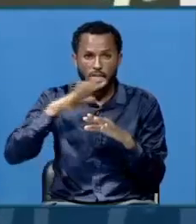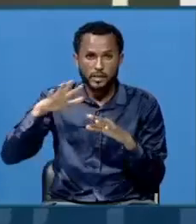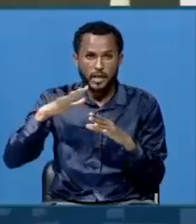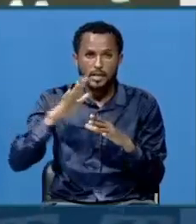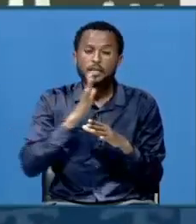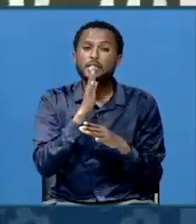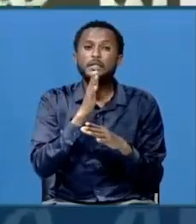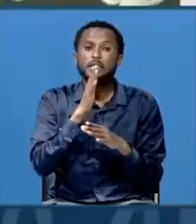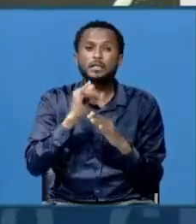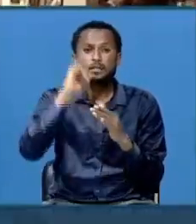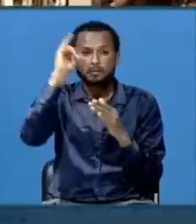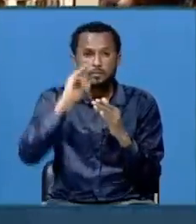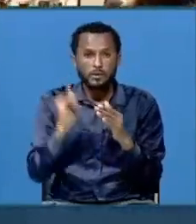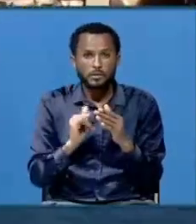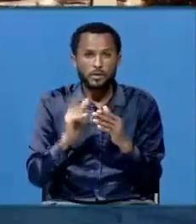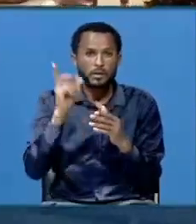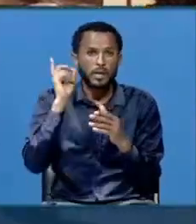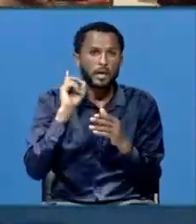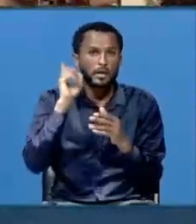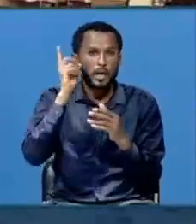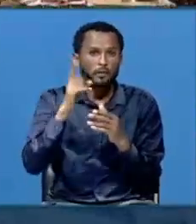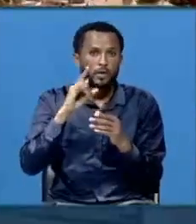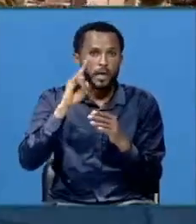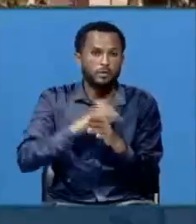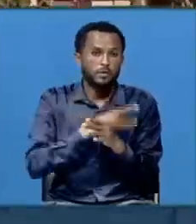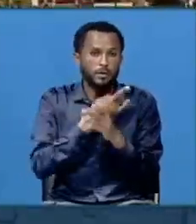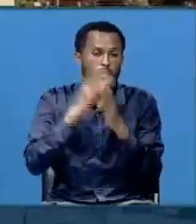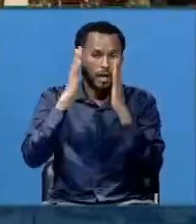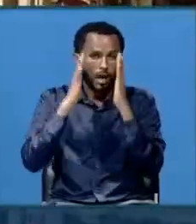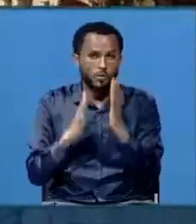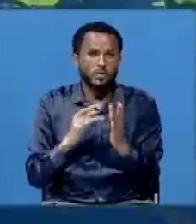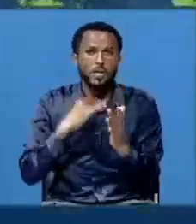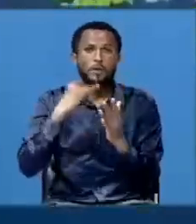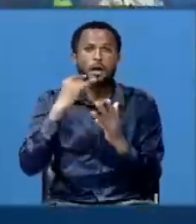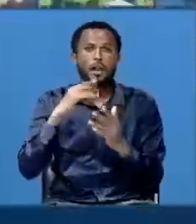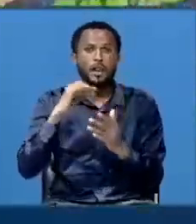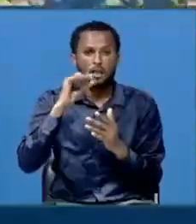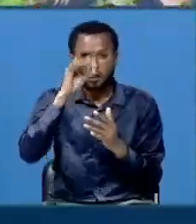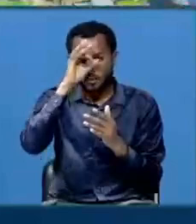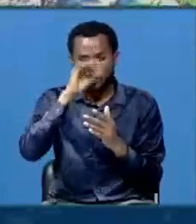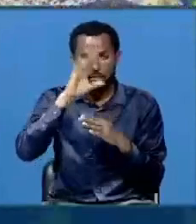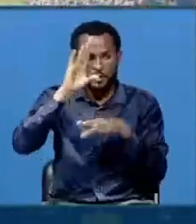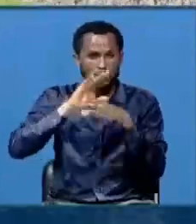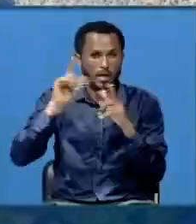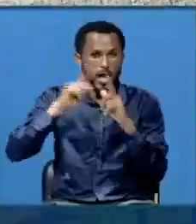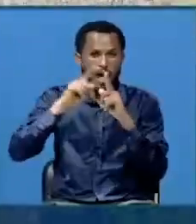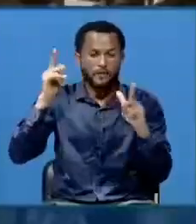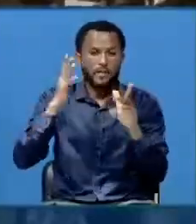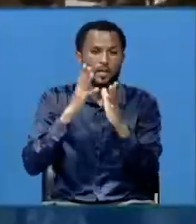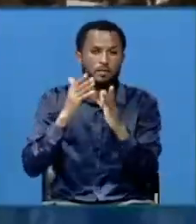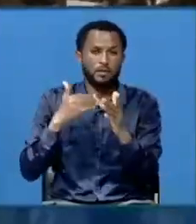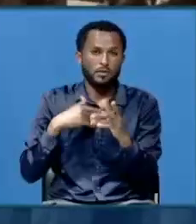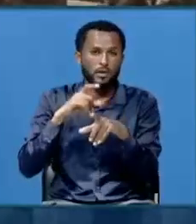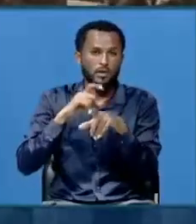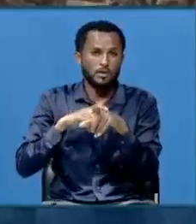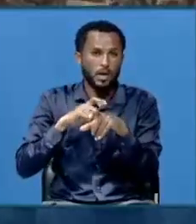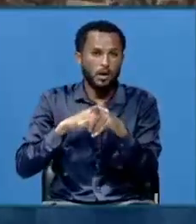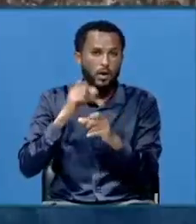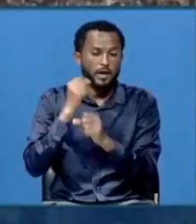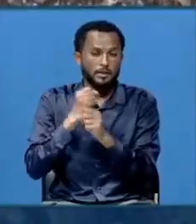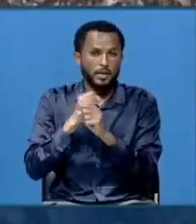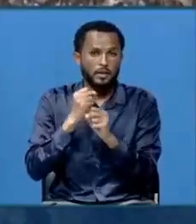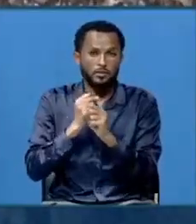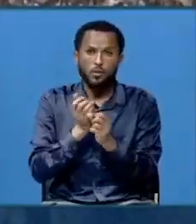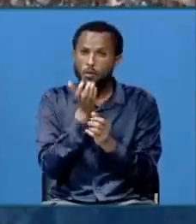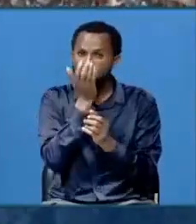ብምቕራፅን ያሬዳዊ ዜማ ናብ ዘበናዊ ሙዚቃ ክሰጋገርን ሊቃውንቲ ቤተ ክርስቲያን ልዑል ግደ ከም ዘለዎም ግዜያዊ ኣካየዲ ስራሕ ላዕለዋይ ቤተ ክህነት